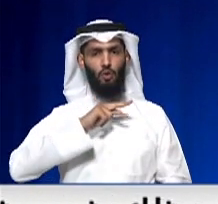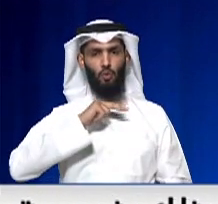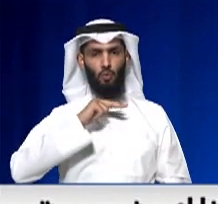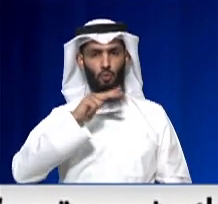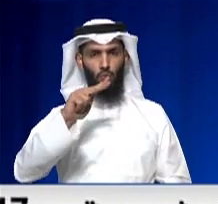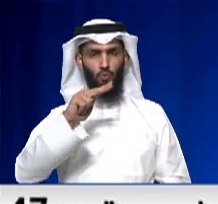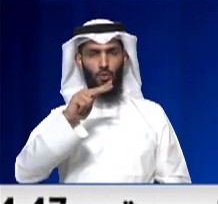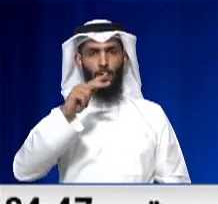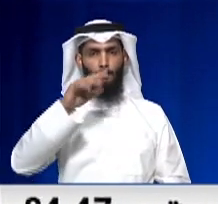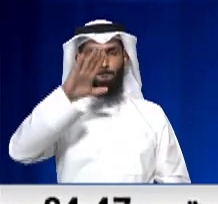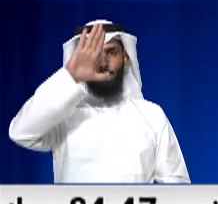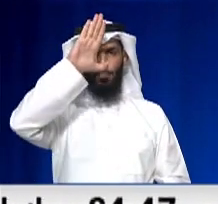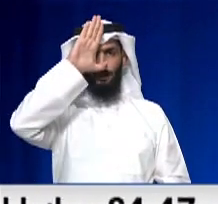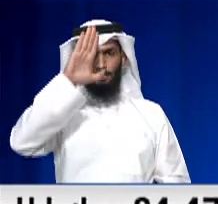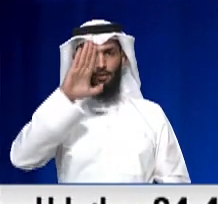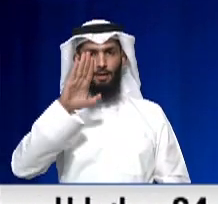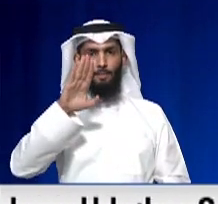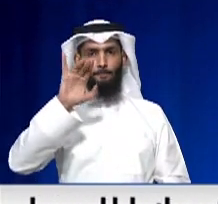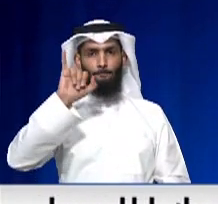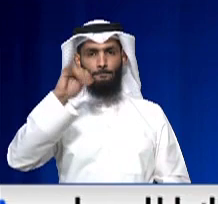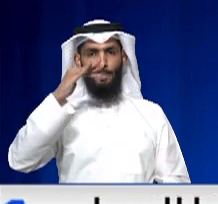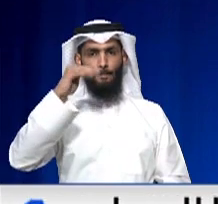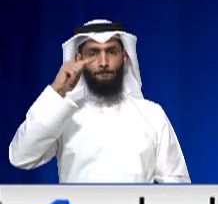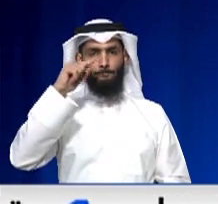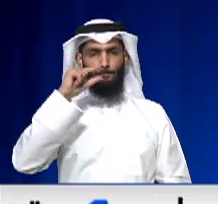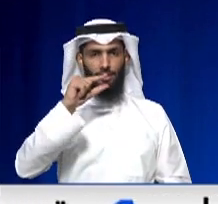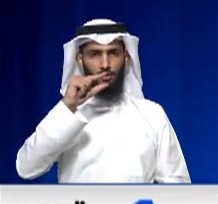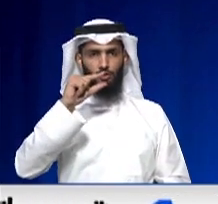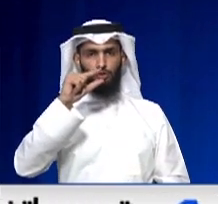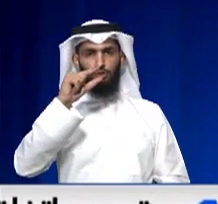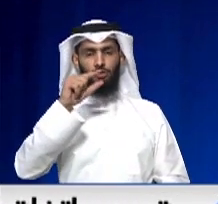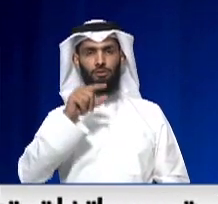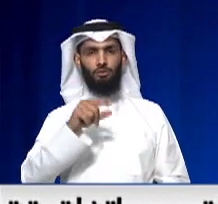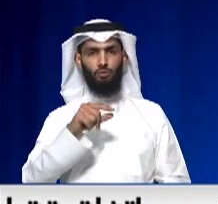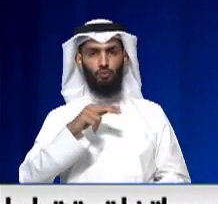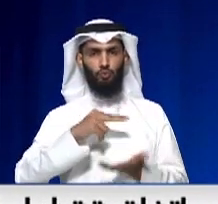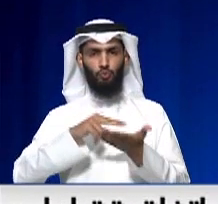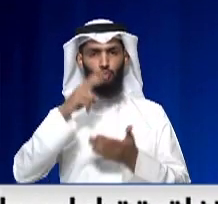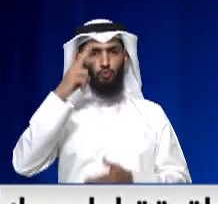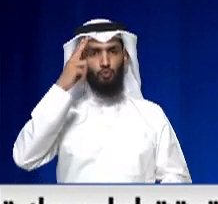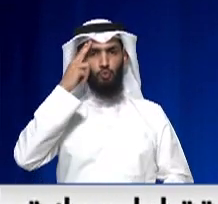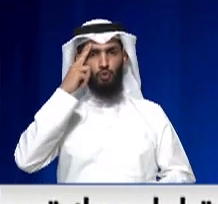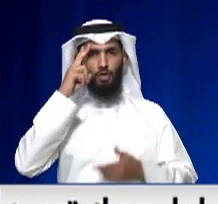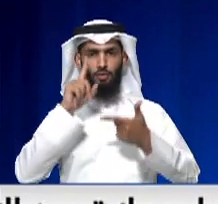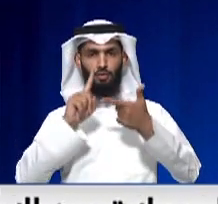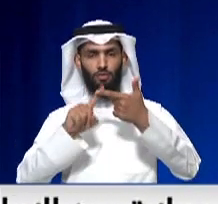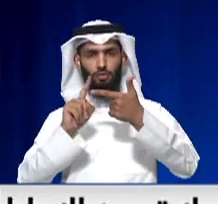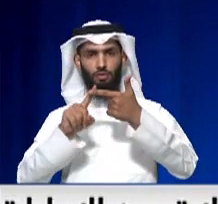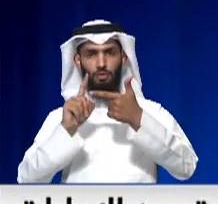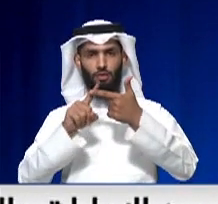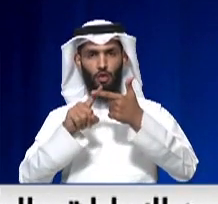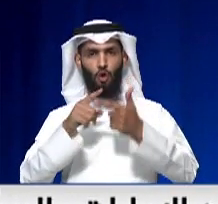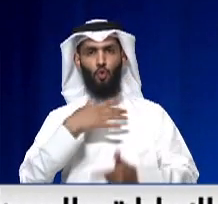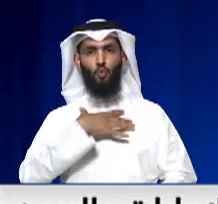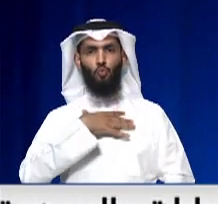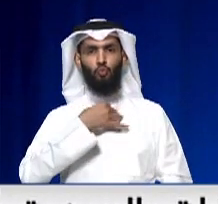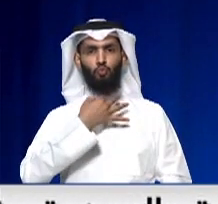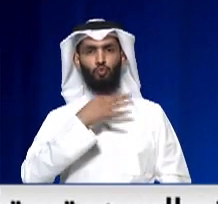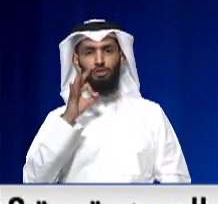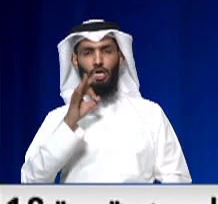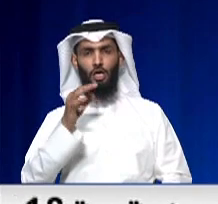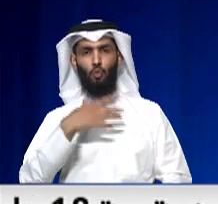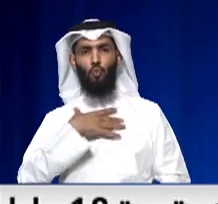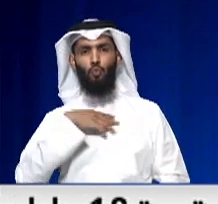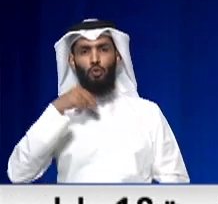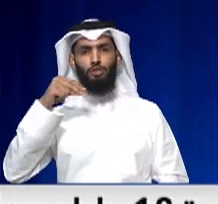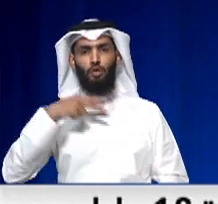السمو الملكي الامير محمد بن سلمان بن عبد العزيز ال سعود ولي العهد رئيس مجلس الوزراء في